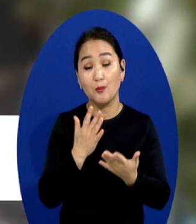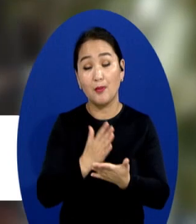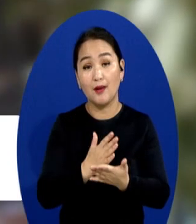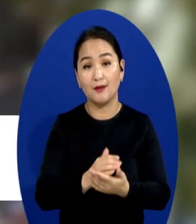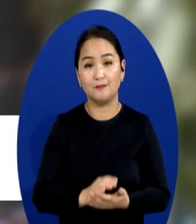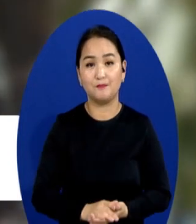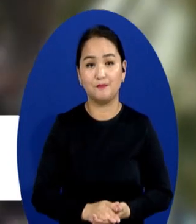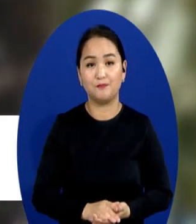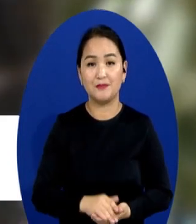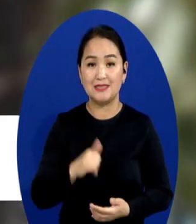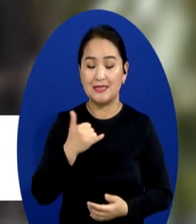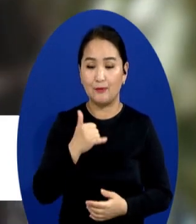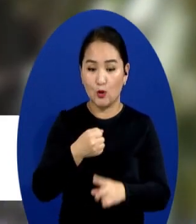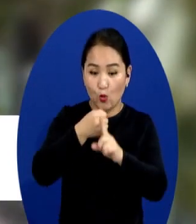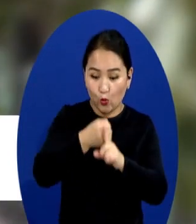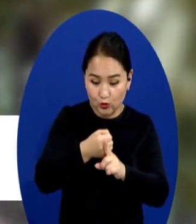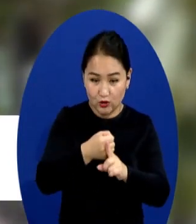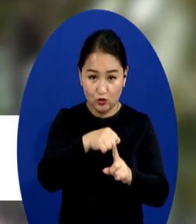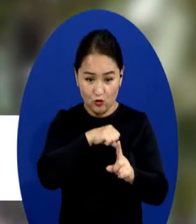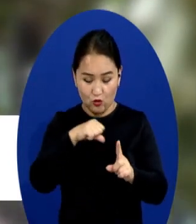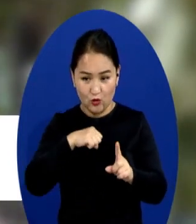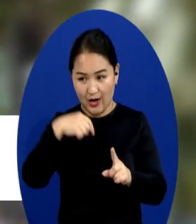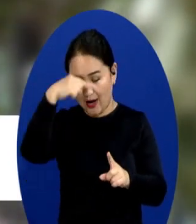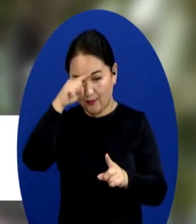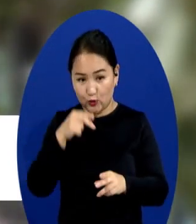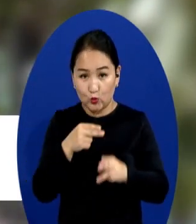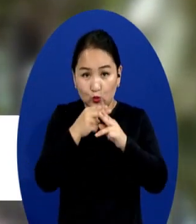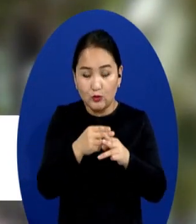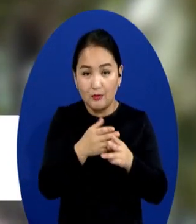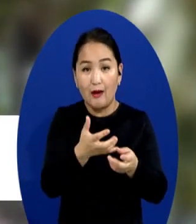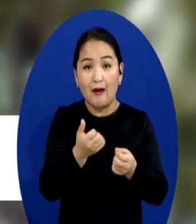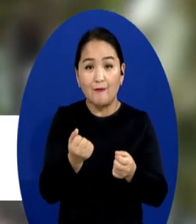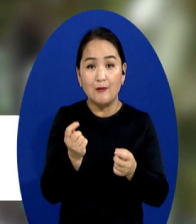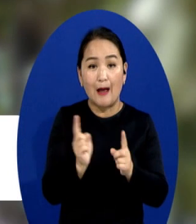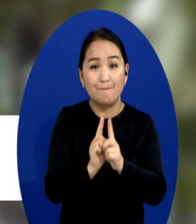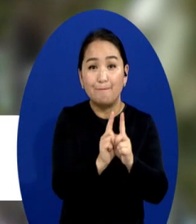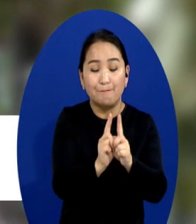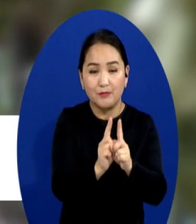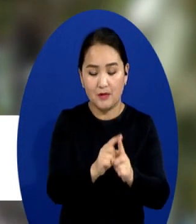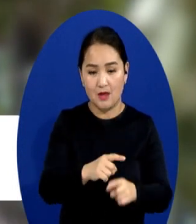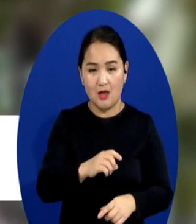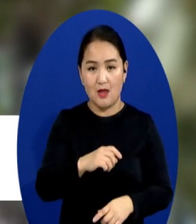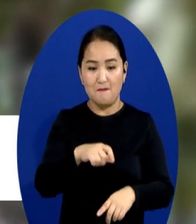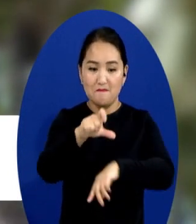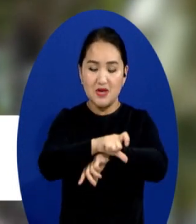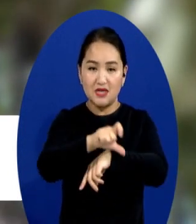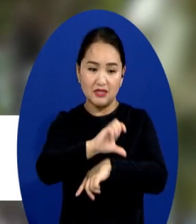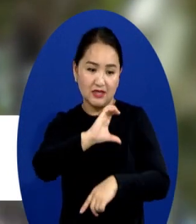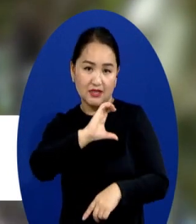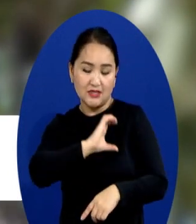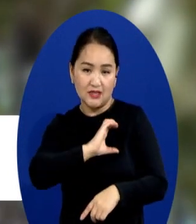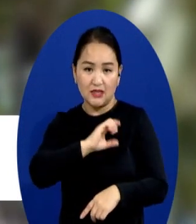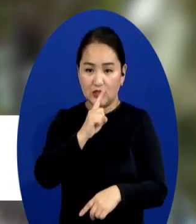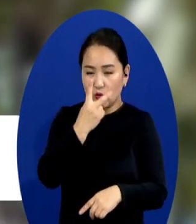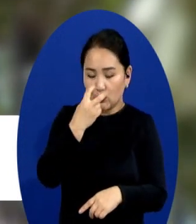байгаа. Заримдаа хүчирхийлэгч өөрөө эмнэлгийн тусламж авахаар дагуулж ирдэг. Ийм тохиолдолд мэрэгжлийн сэтгэл зүйч эмч нар хохирогчдыг тусгаарлаж